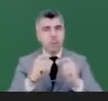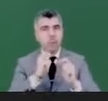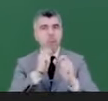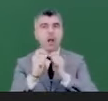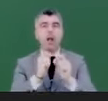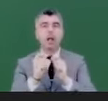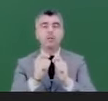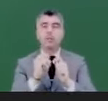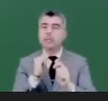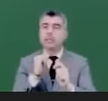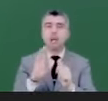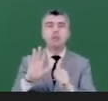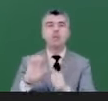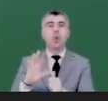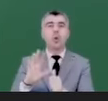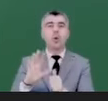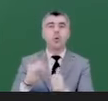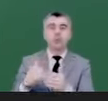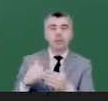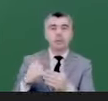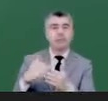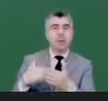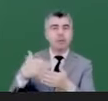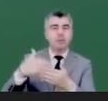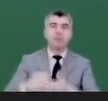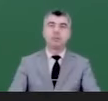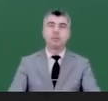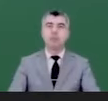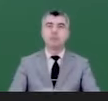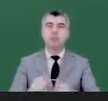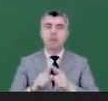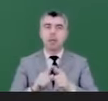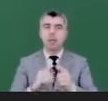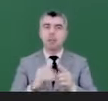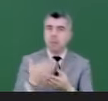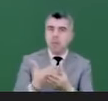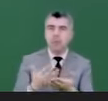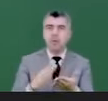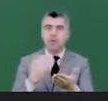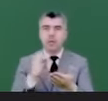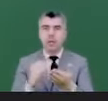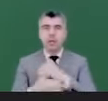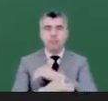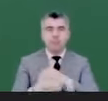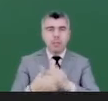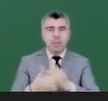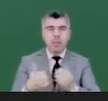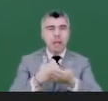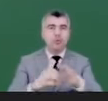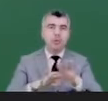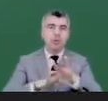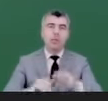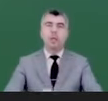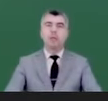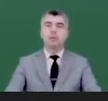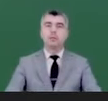هذه القضايا مره كل سته اشهر معالجه بعض القضايا التي تهم الهشاشه تكلمت عليها الدعم